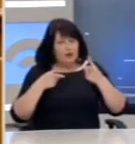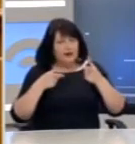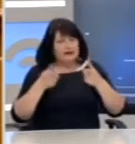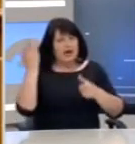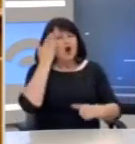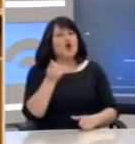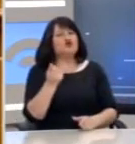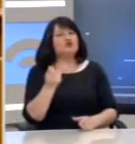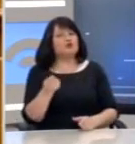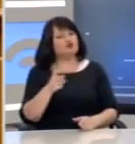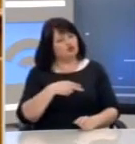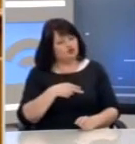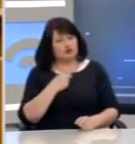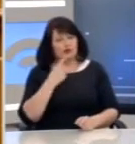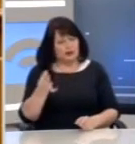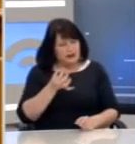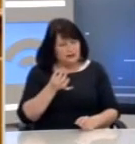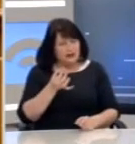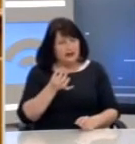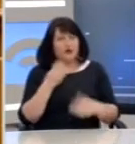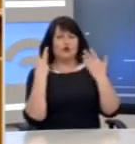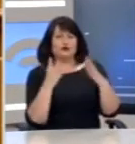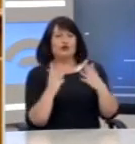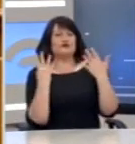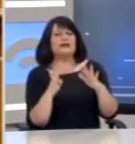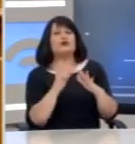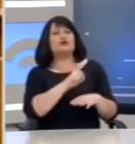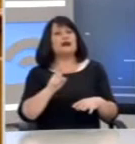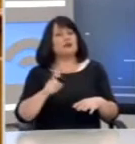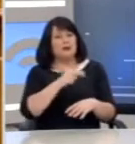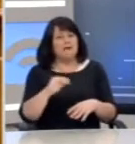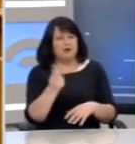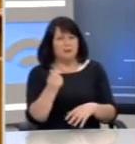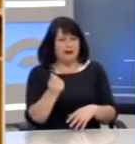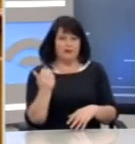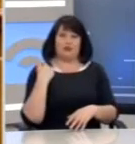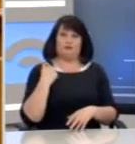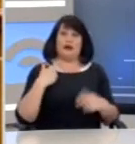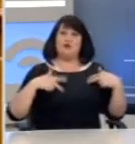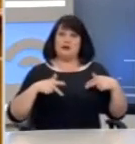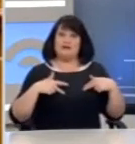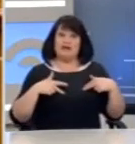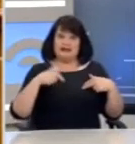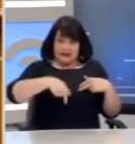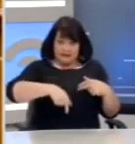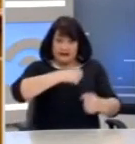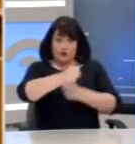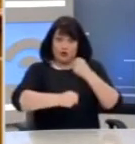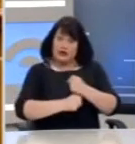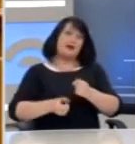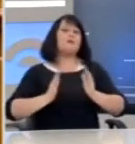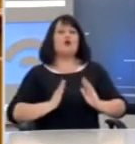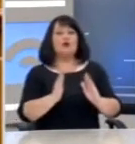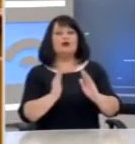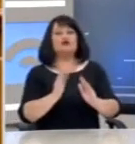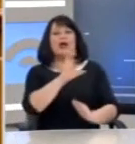σωστά, κινείται μεταξύ 800 και 900 εκατομμυρίων και ζητά από την κυβέρνηση φέτος να προχωρήσει σε μείωση